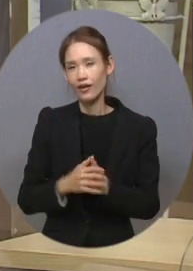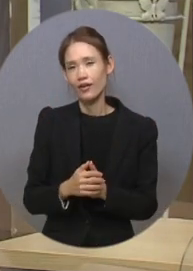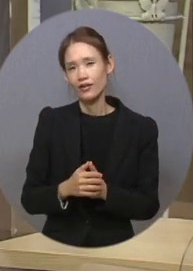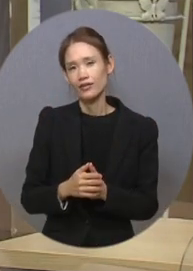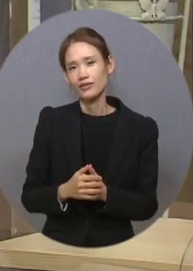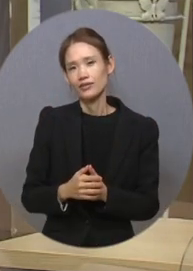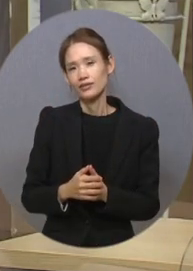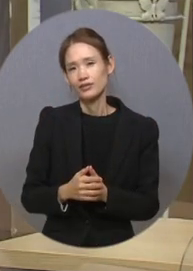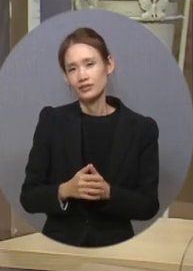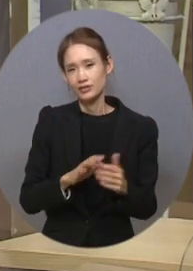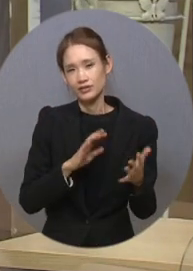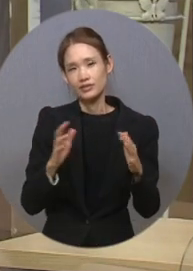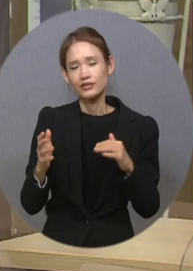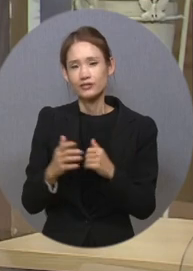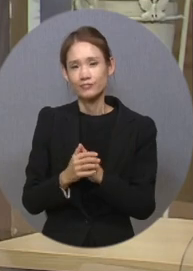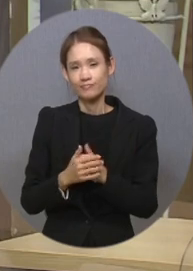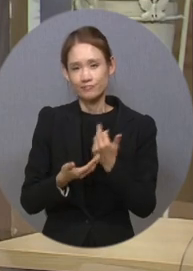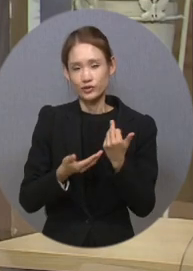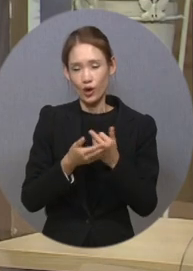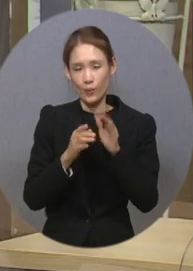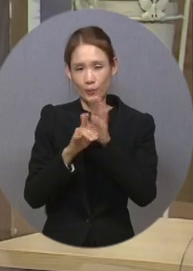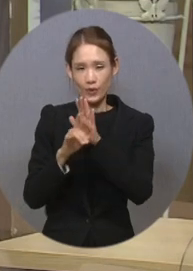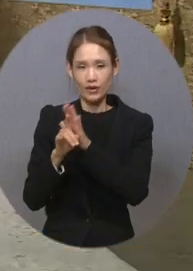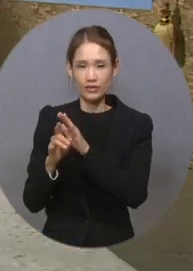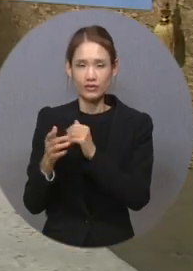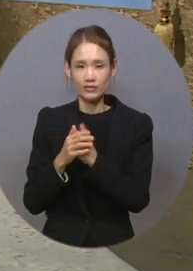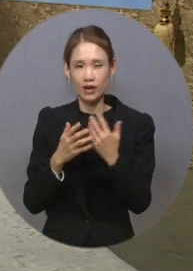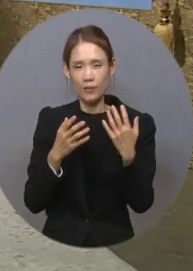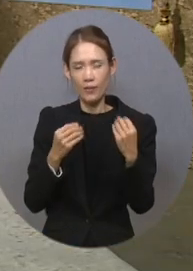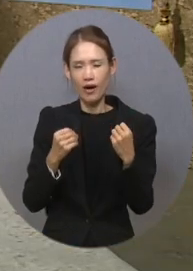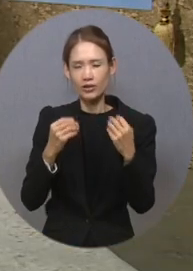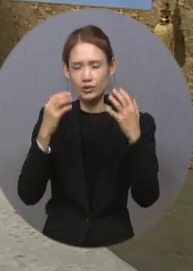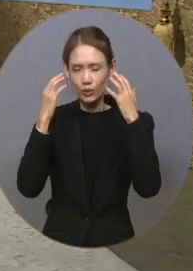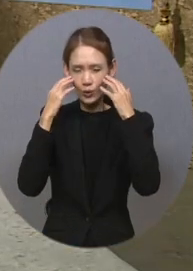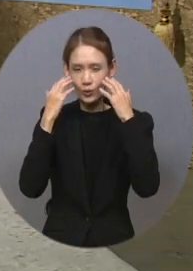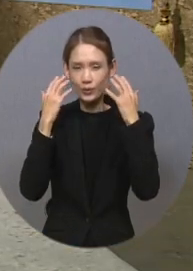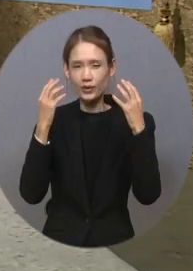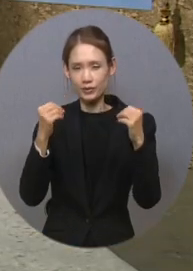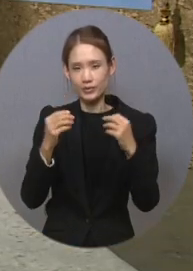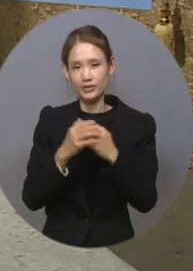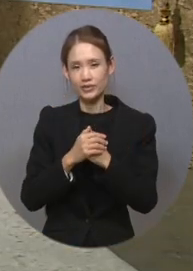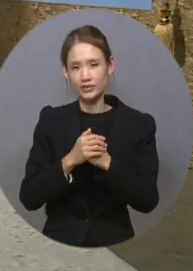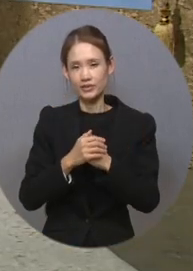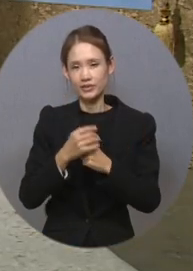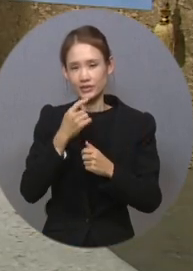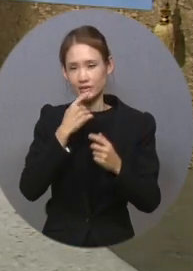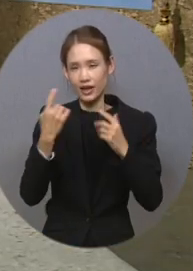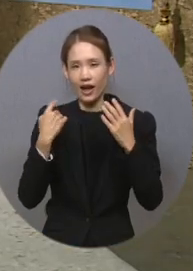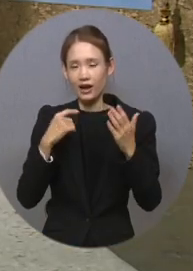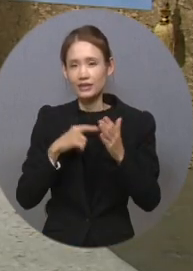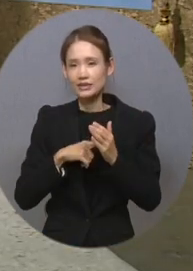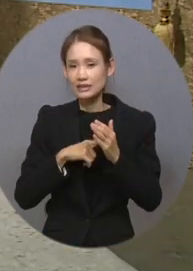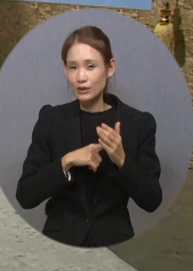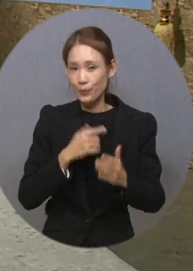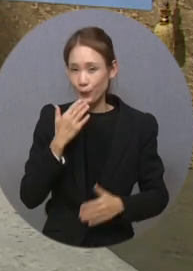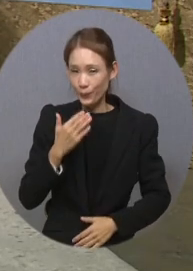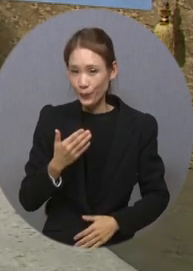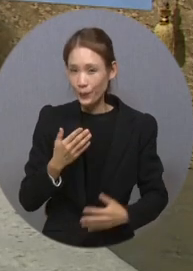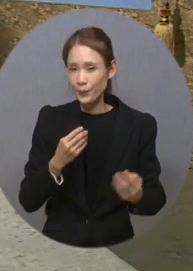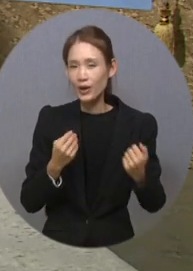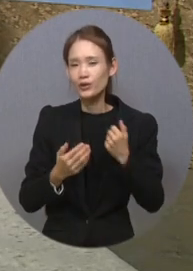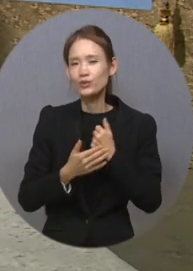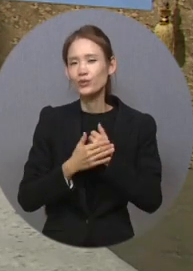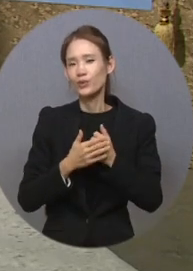여수 세계선 박람회를 네. 개최하게 됐는데요. 참으로 많은 고비가 있습니다. 네, 그렇죠. 극복할 수 있었던 그 속에 많은 어려움이 많으셨겠죠.